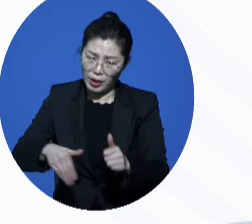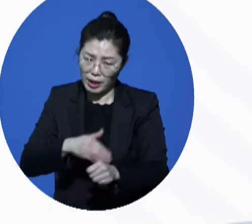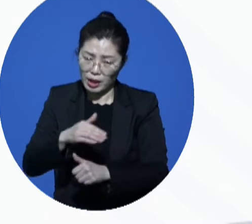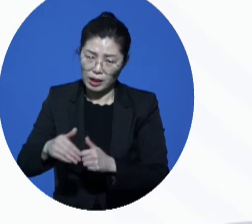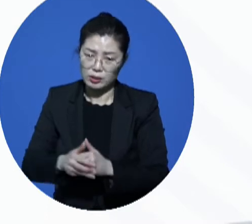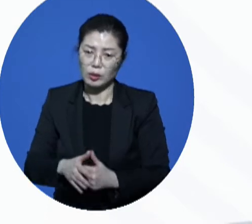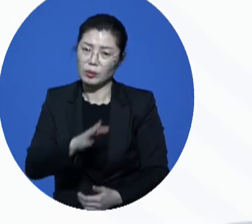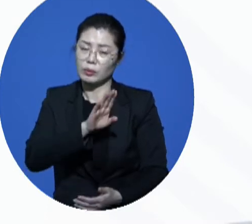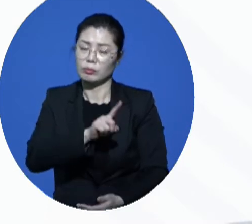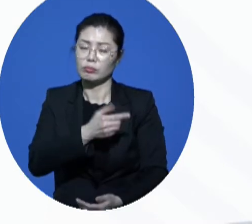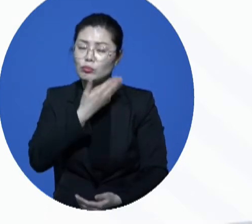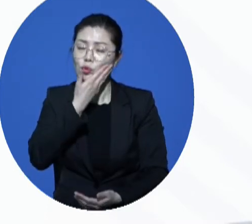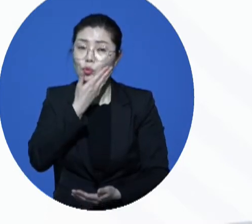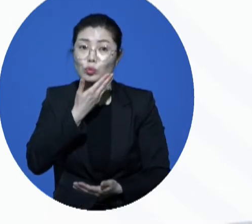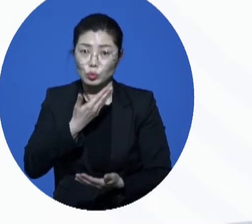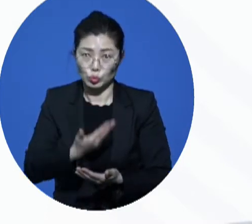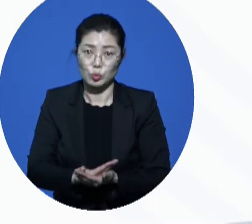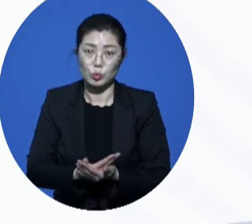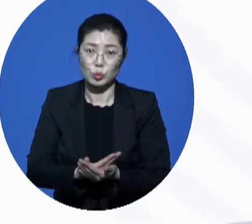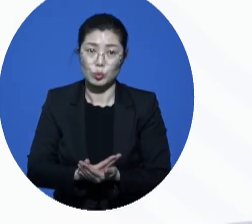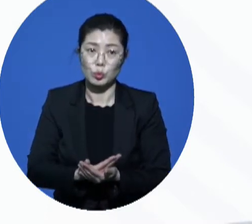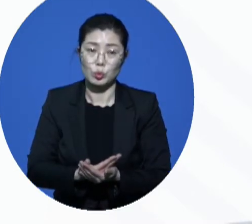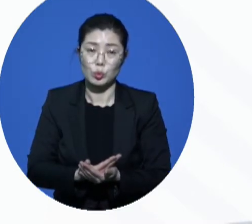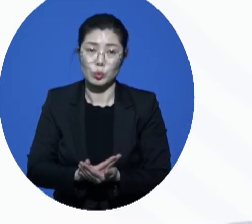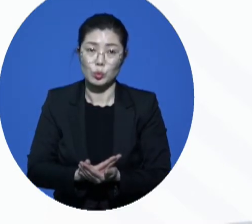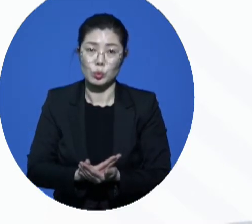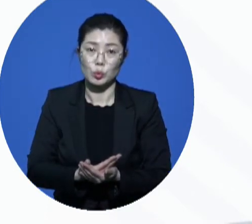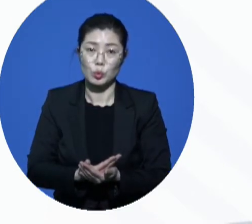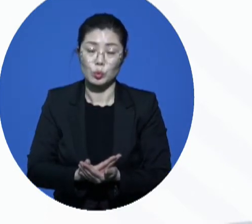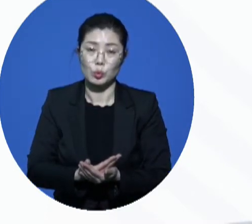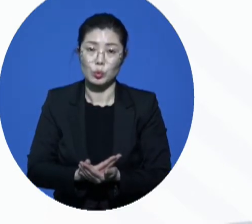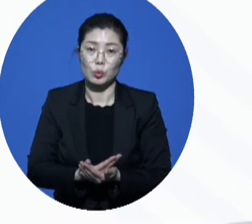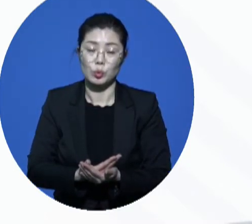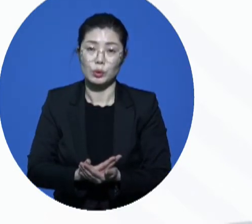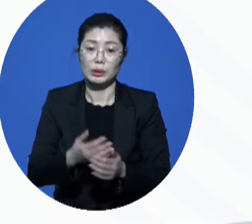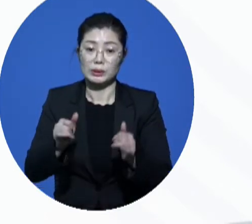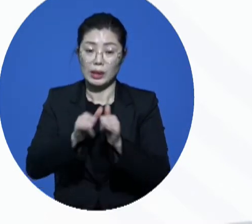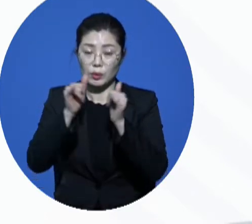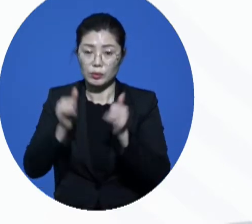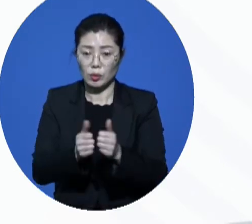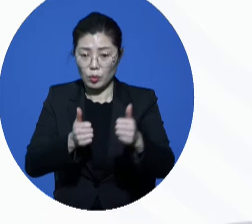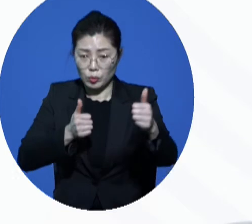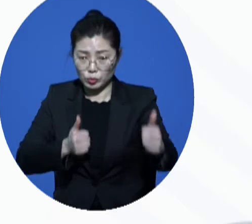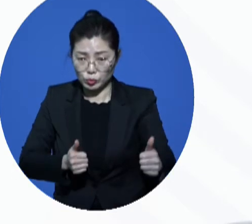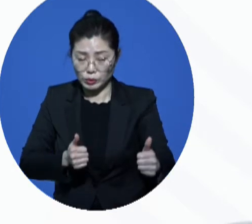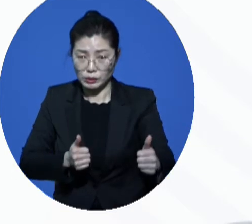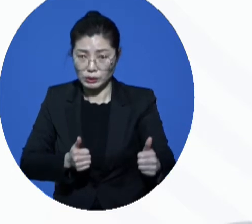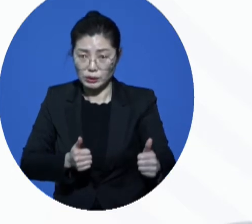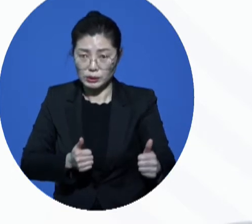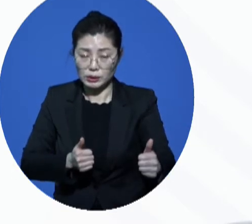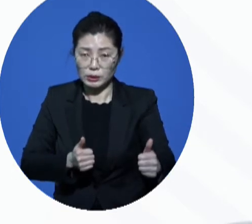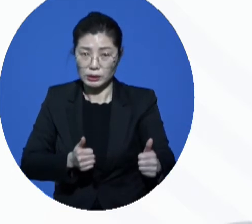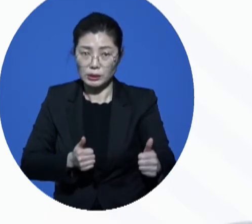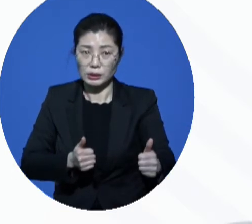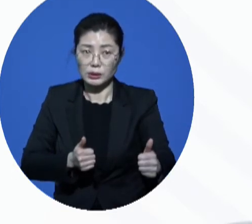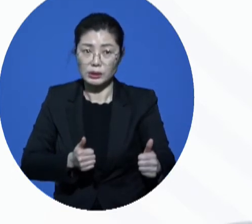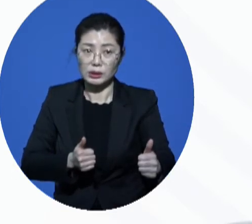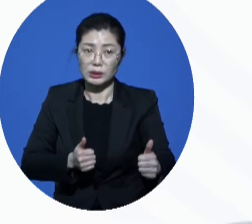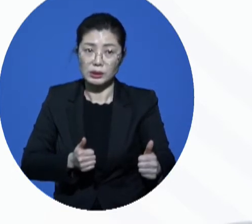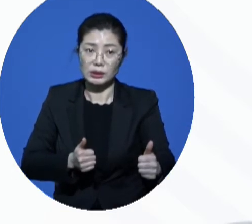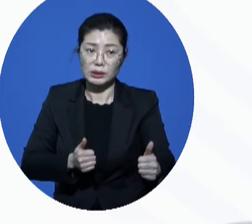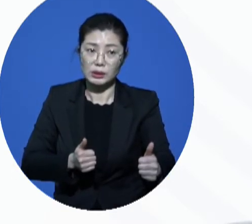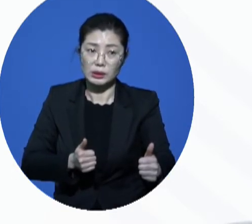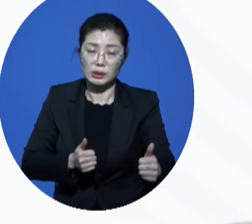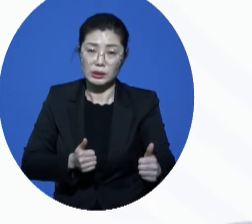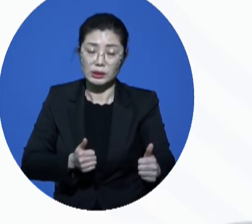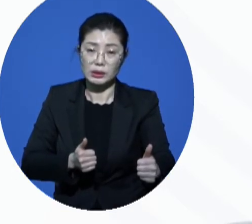있는 이 K방역이라에서 강조하는 사회적 거리두기는 사회적 고립이 없을 때에만 성공할 수 있겠다라는 것이죠. 이거는 해외